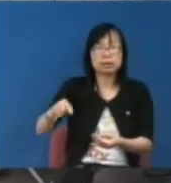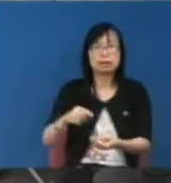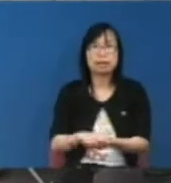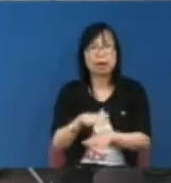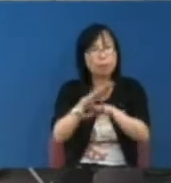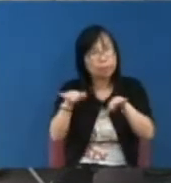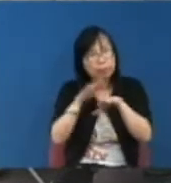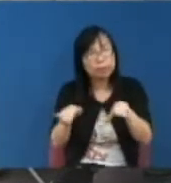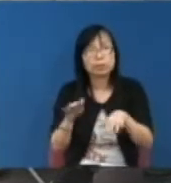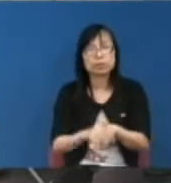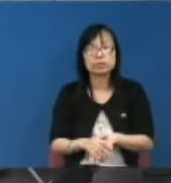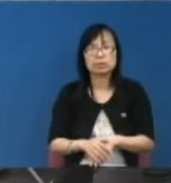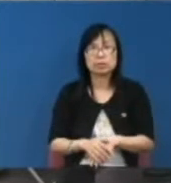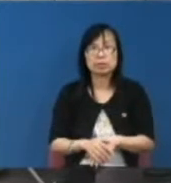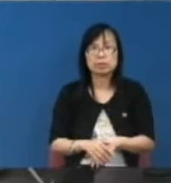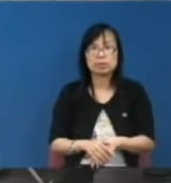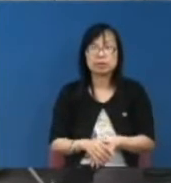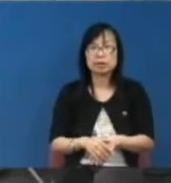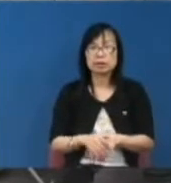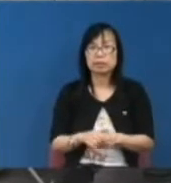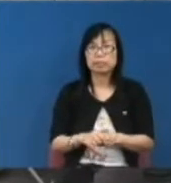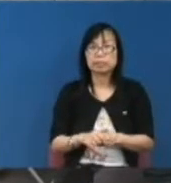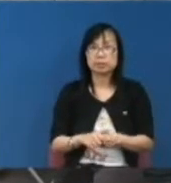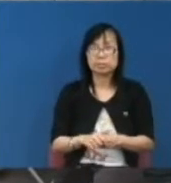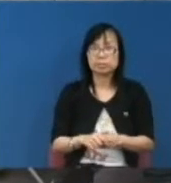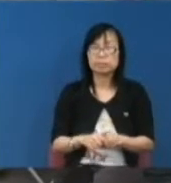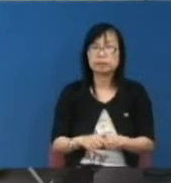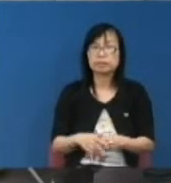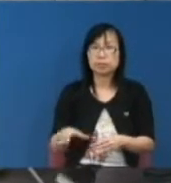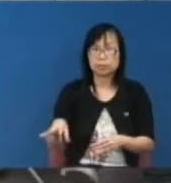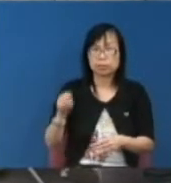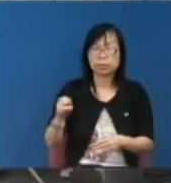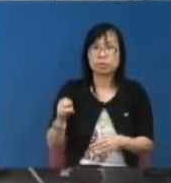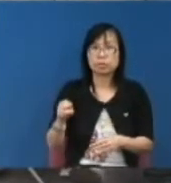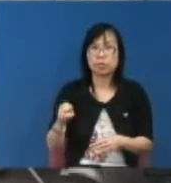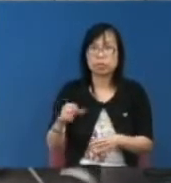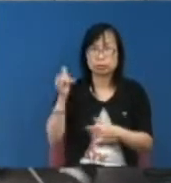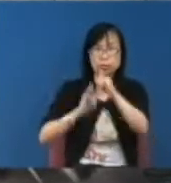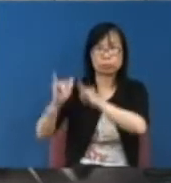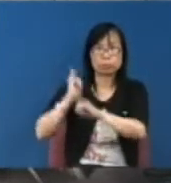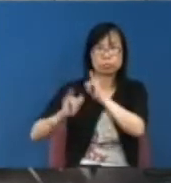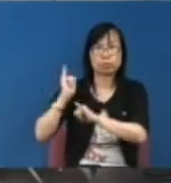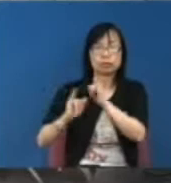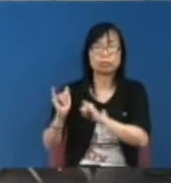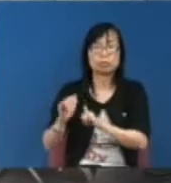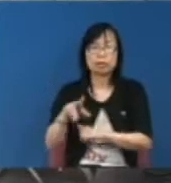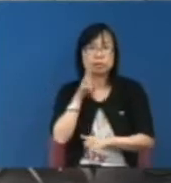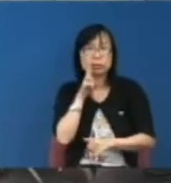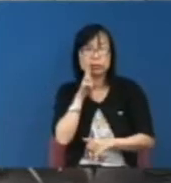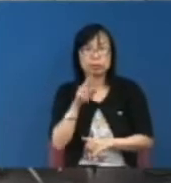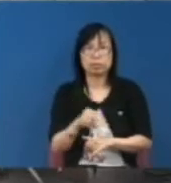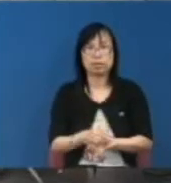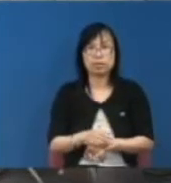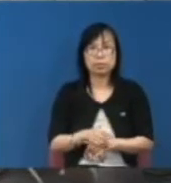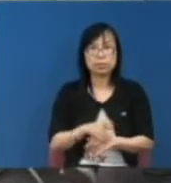普及咧？個別就真係即係可能都用翻啲比較傳統啊。咁但係如果你點